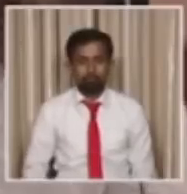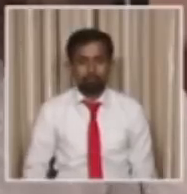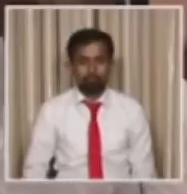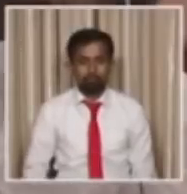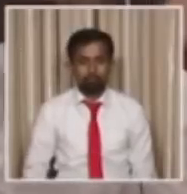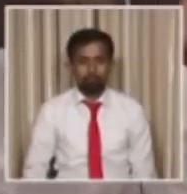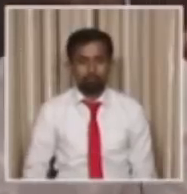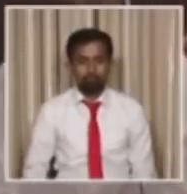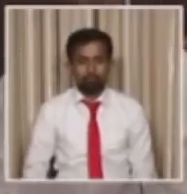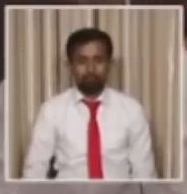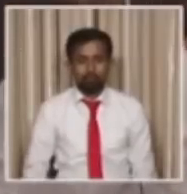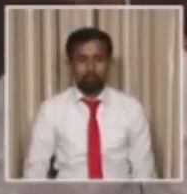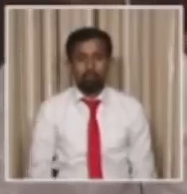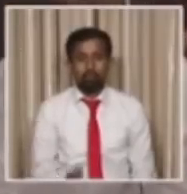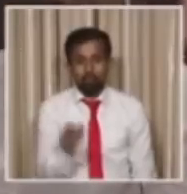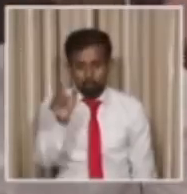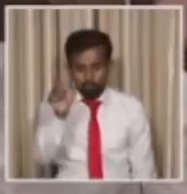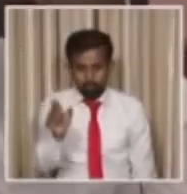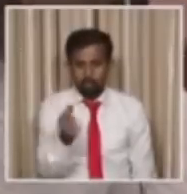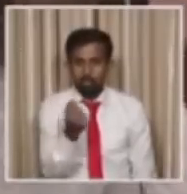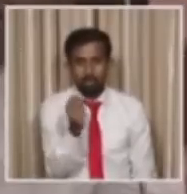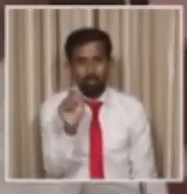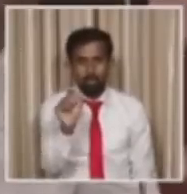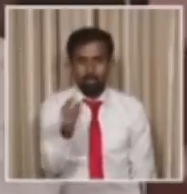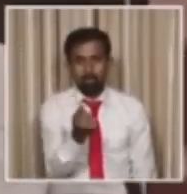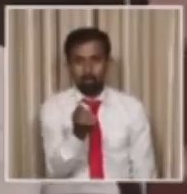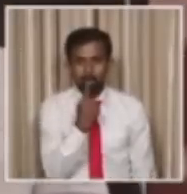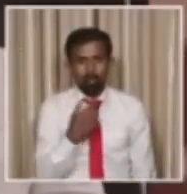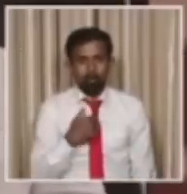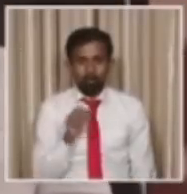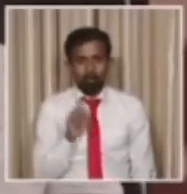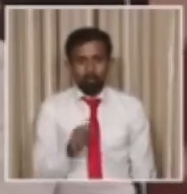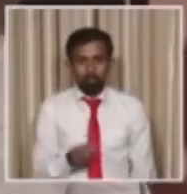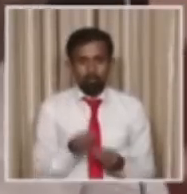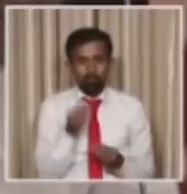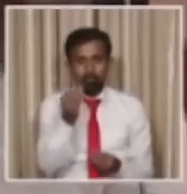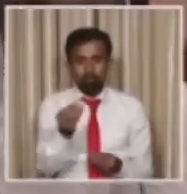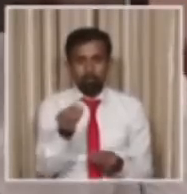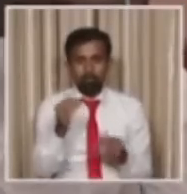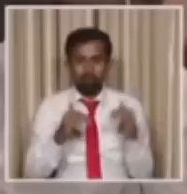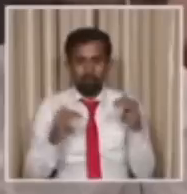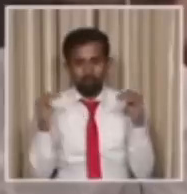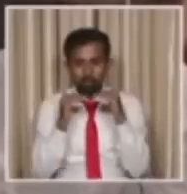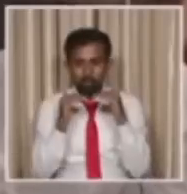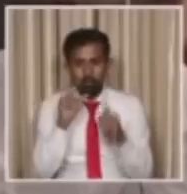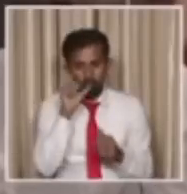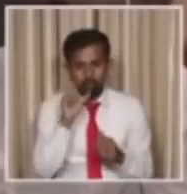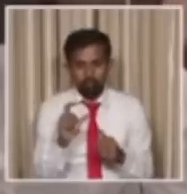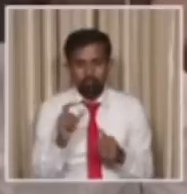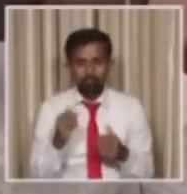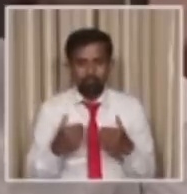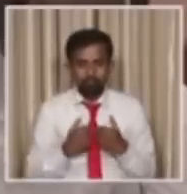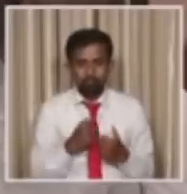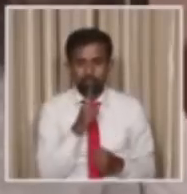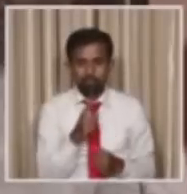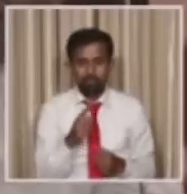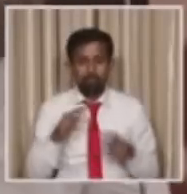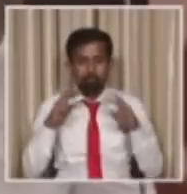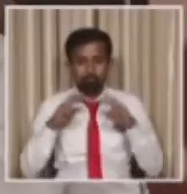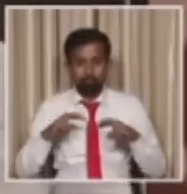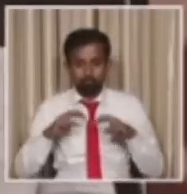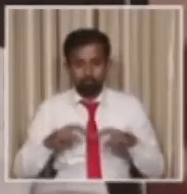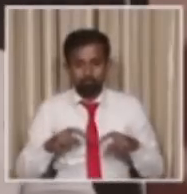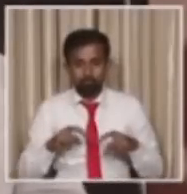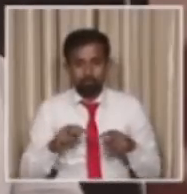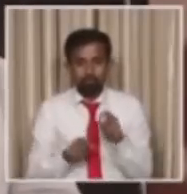නැහැ. හරි, ඔබතුමා නම් දෙයි, අපිත් නම් දෙන්නම්, සසඳලා බලමු. අපි කියන්නේ විමර්ශනයේ